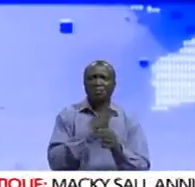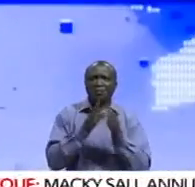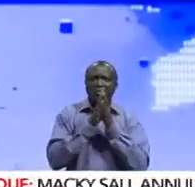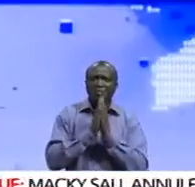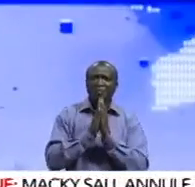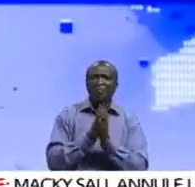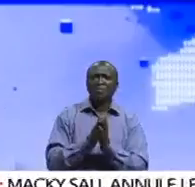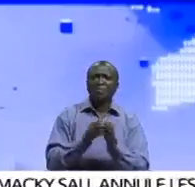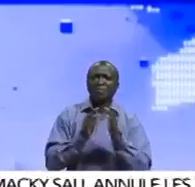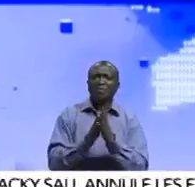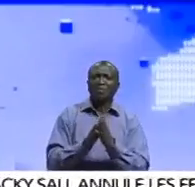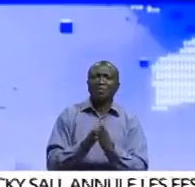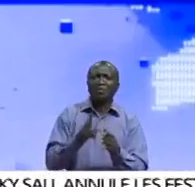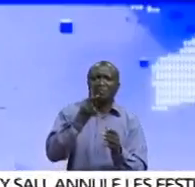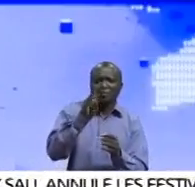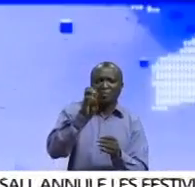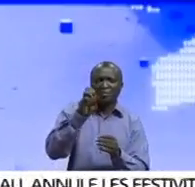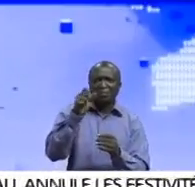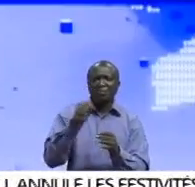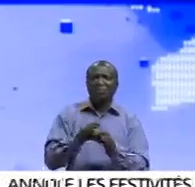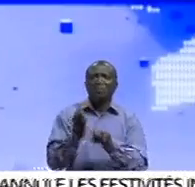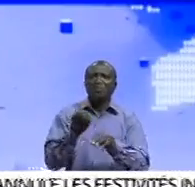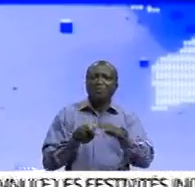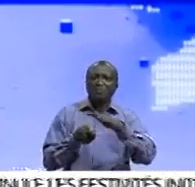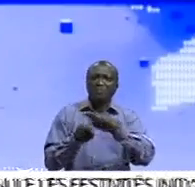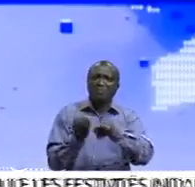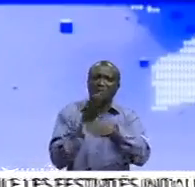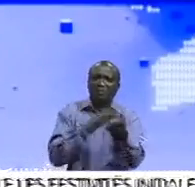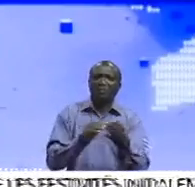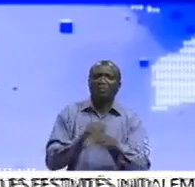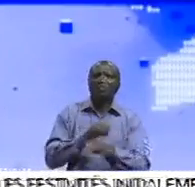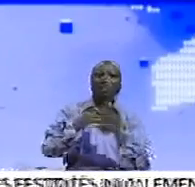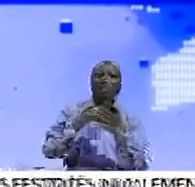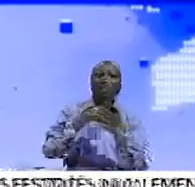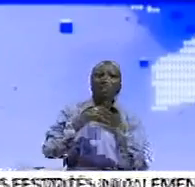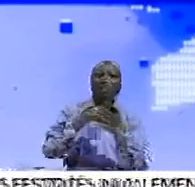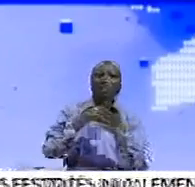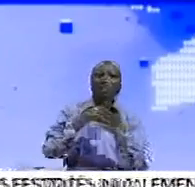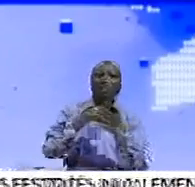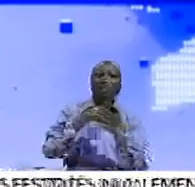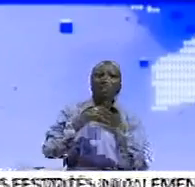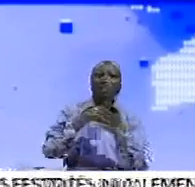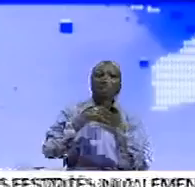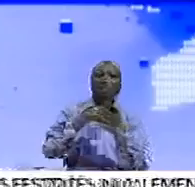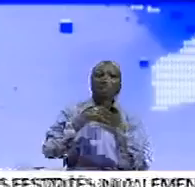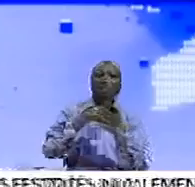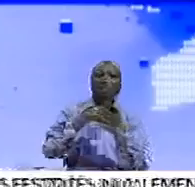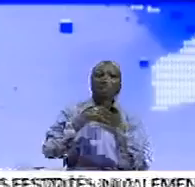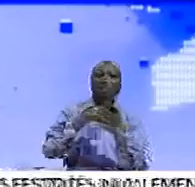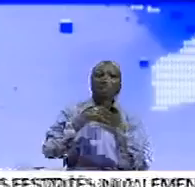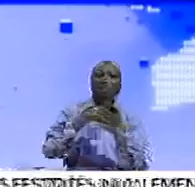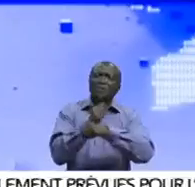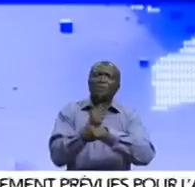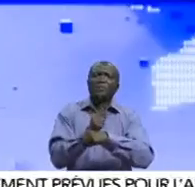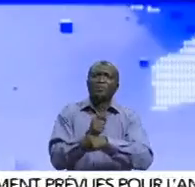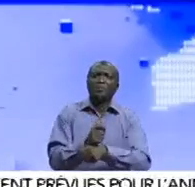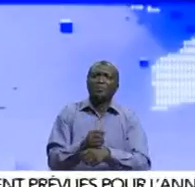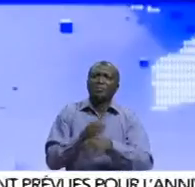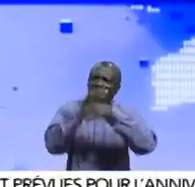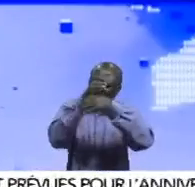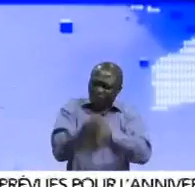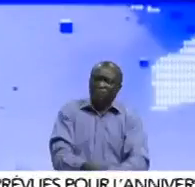sur la peine de mort le chef de l'État tranche le débat les coupables écoporant de la perpétuité de travaux forcés une position que partage les